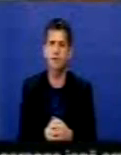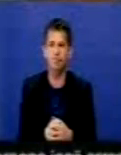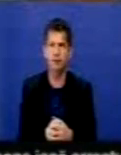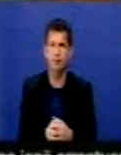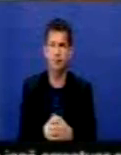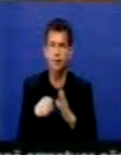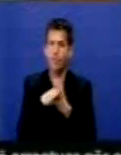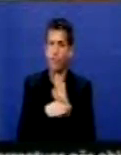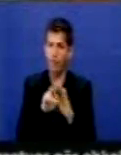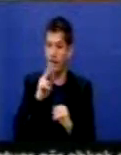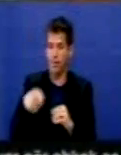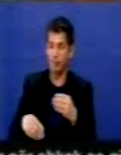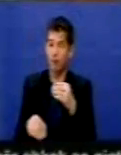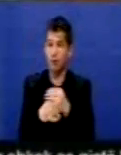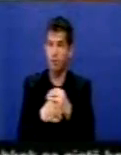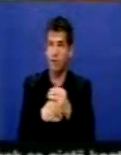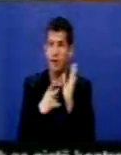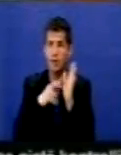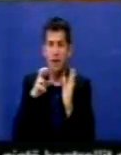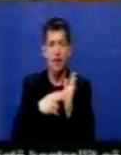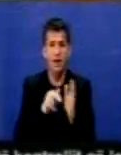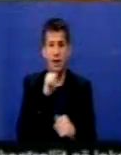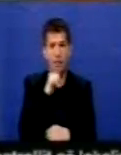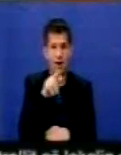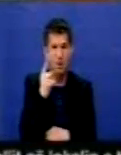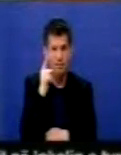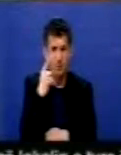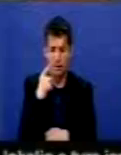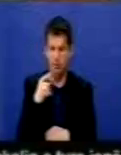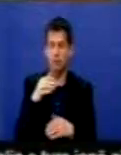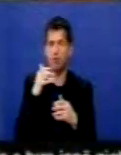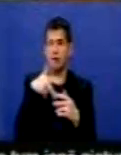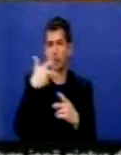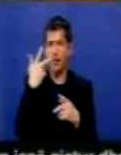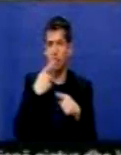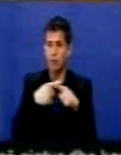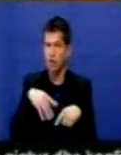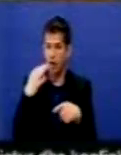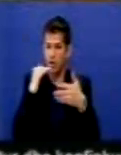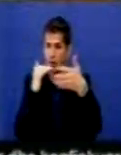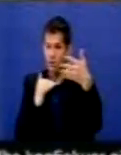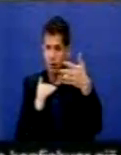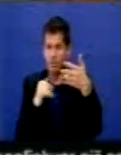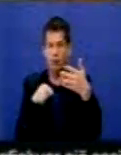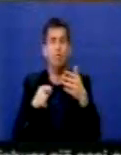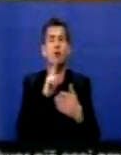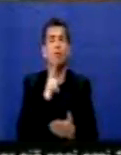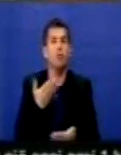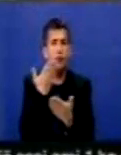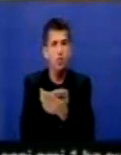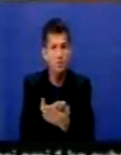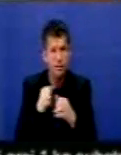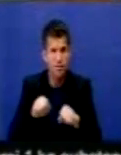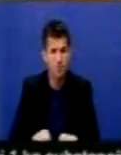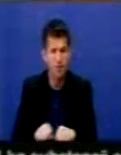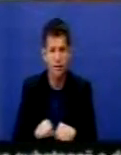Dispozita tjera të cilat do të futen në nenin 11 me numrin rendor të paragrafit 34 përkufizojnë se me propozim të qeverisë,